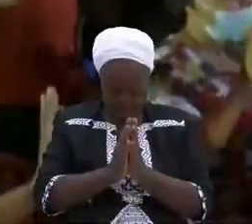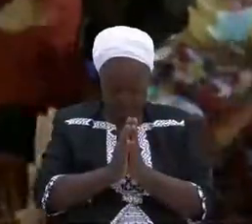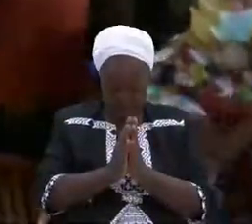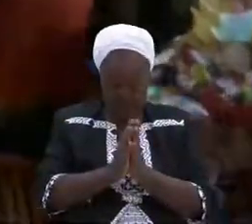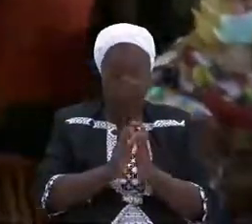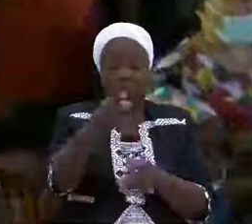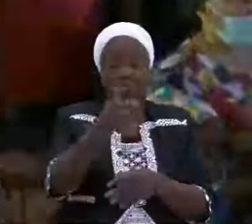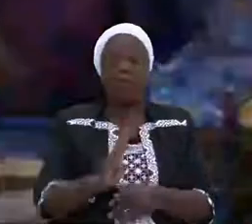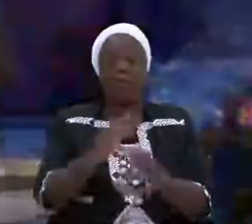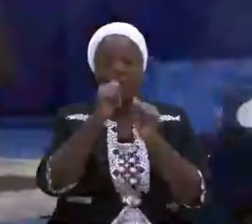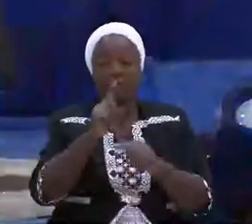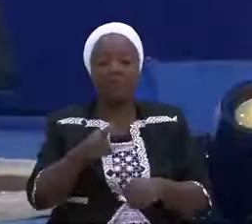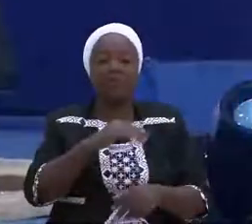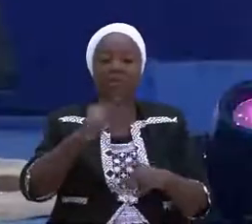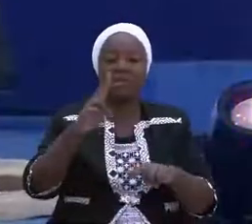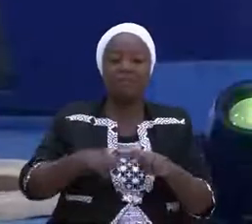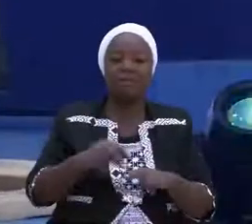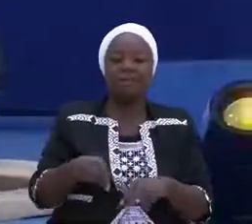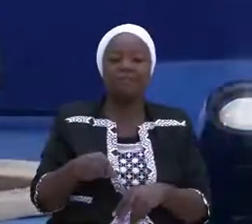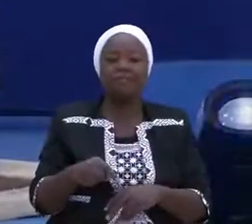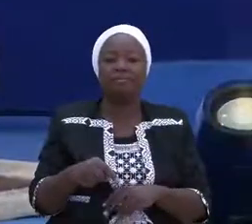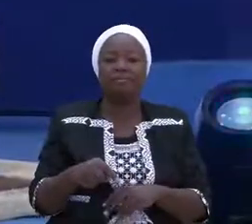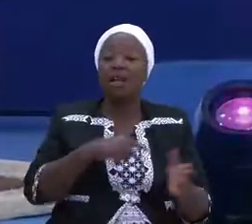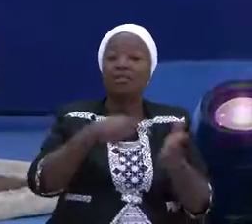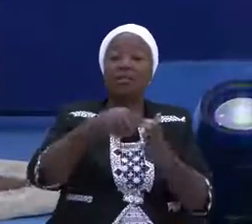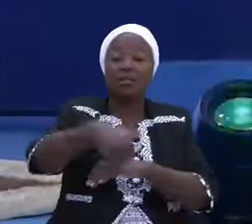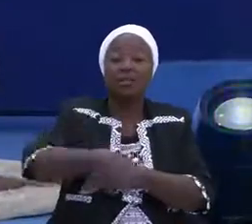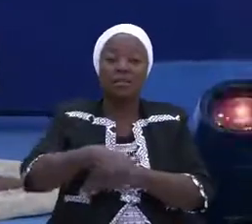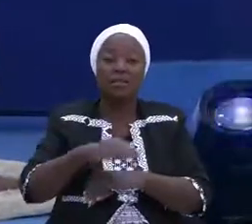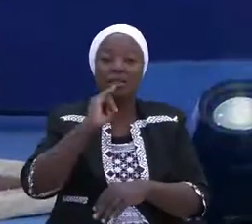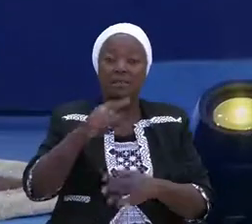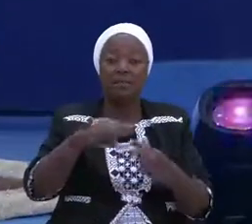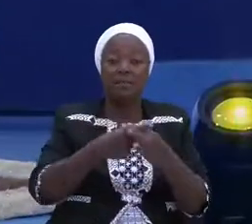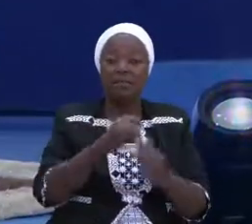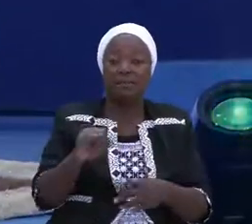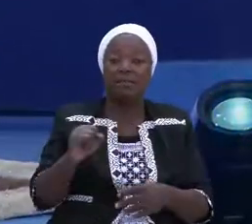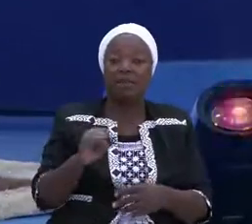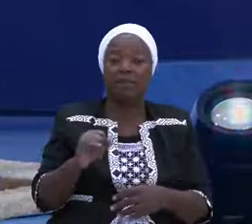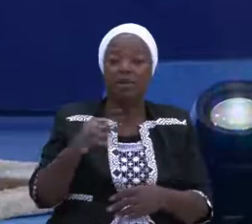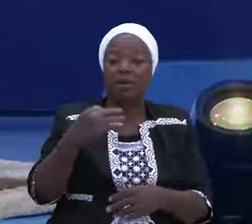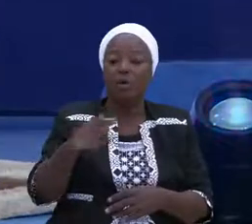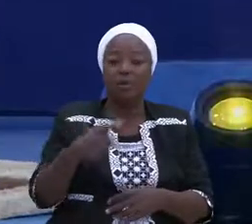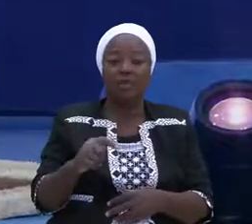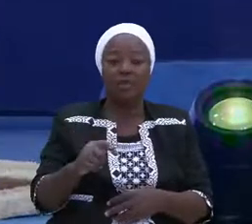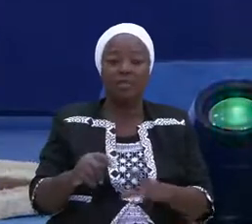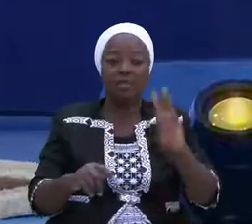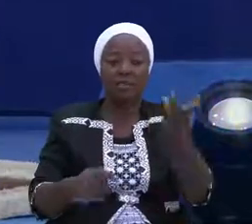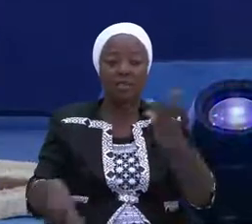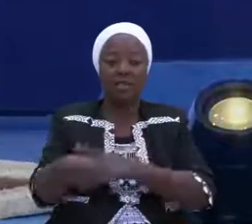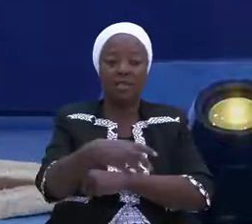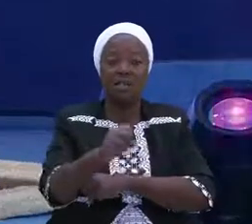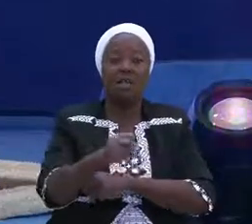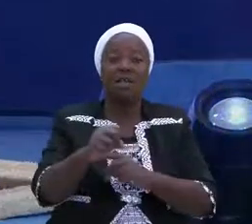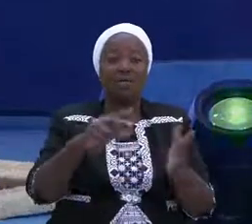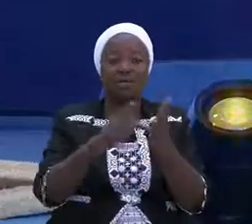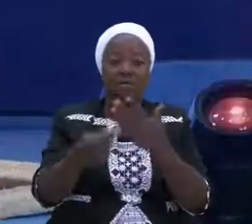Que Dieu vous bénisse. Vous pouvez vous asseoir. Ce soir, c'est le commencement de la